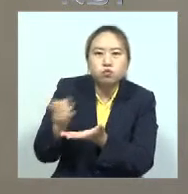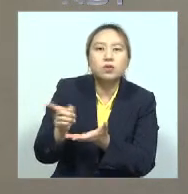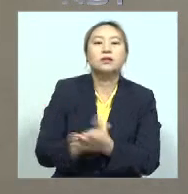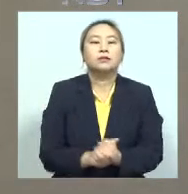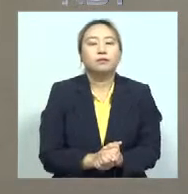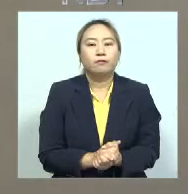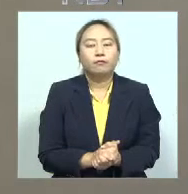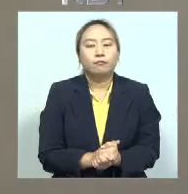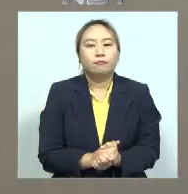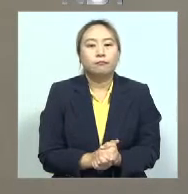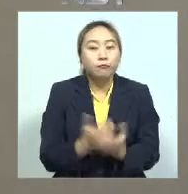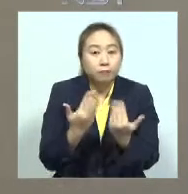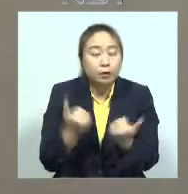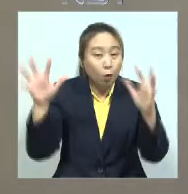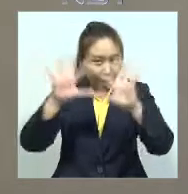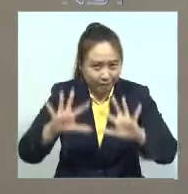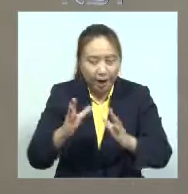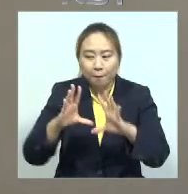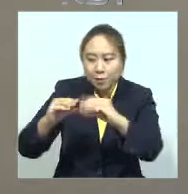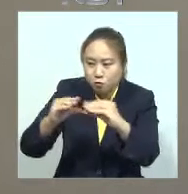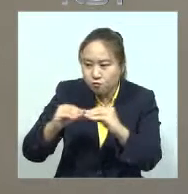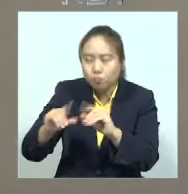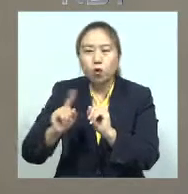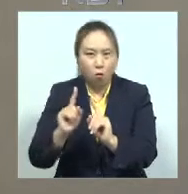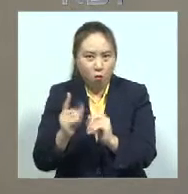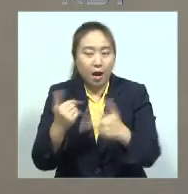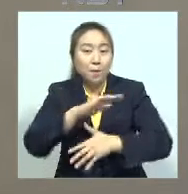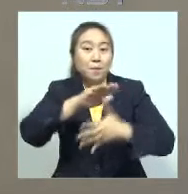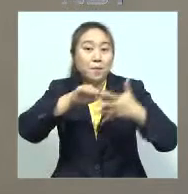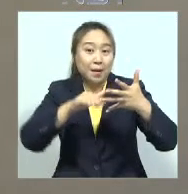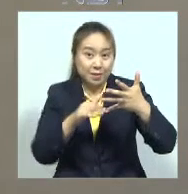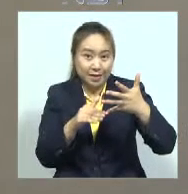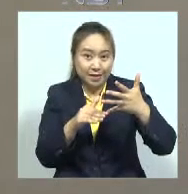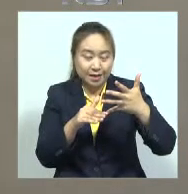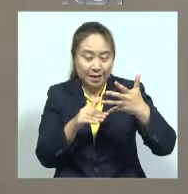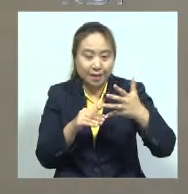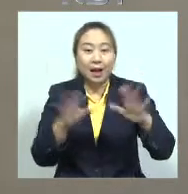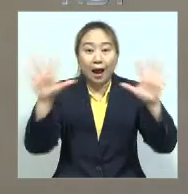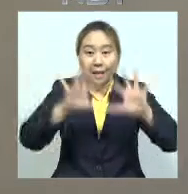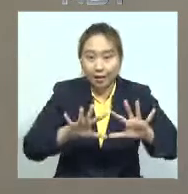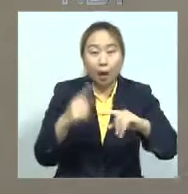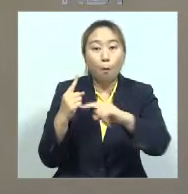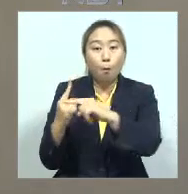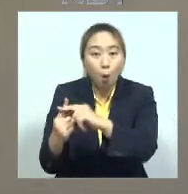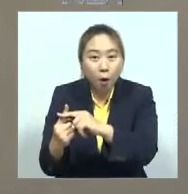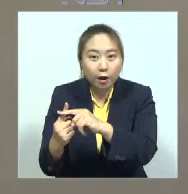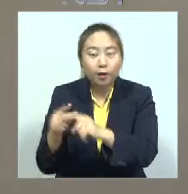ในเวทีอาเซียนเนี่ยแล้วปลายปีก็เป็นอาเซียนบวกใช่ไหม